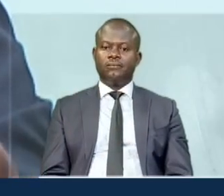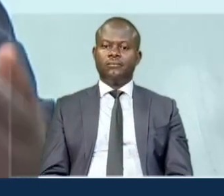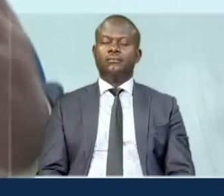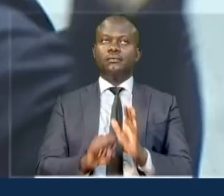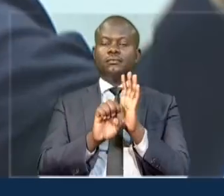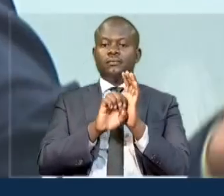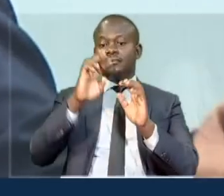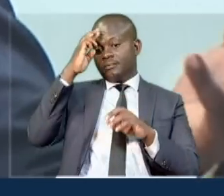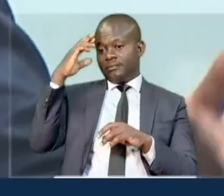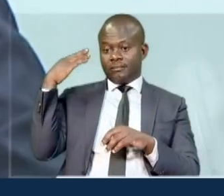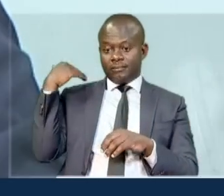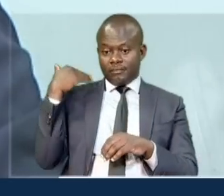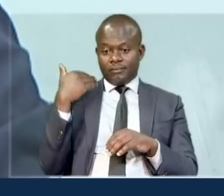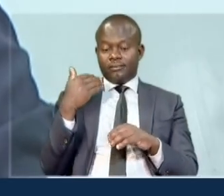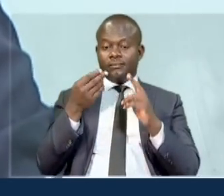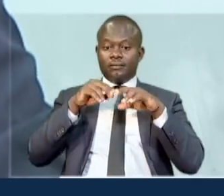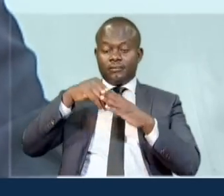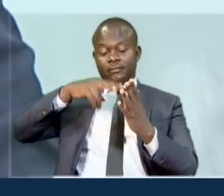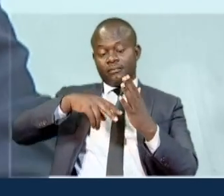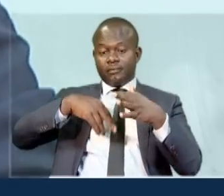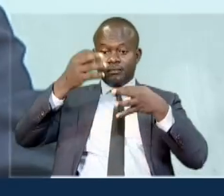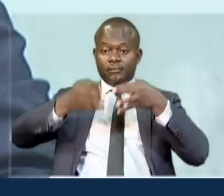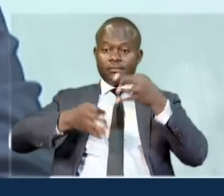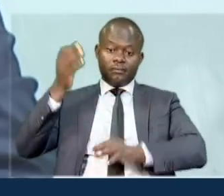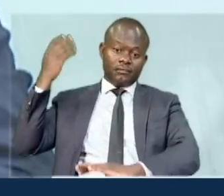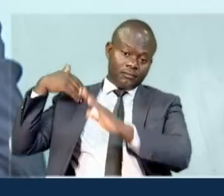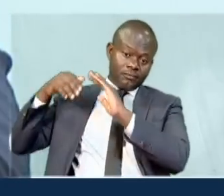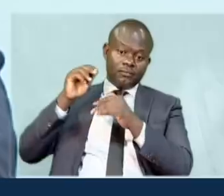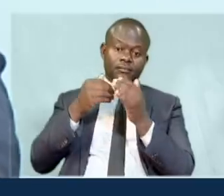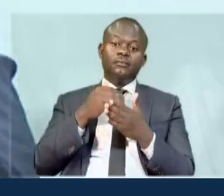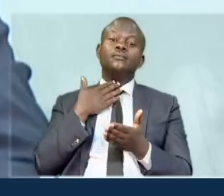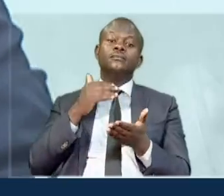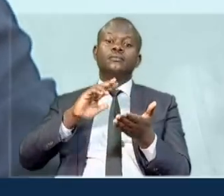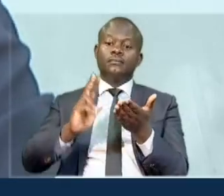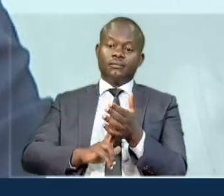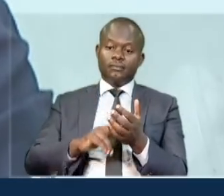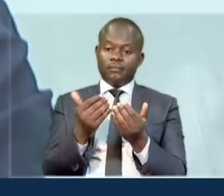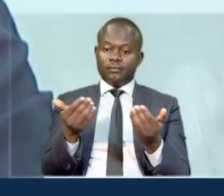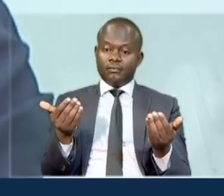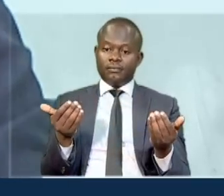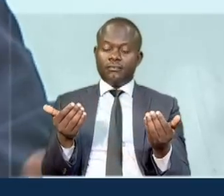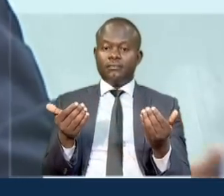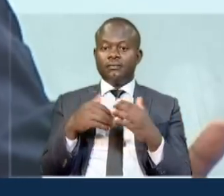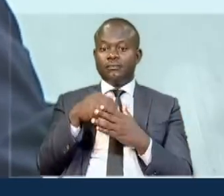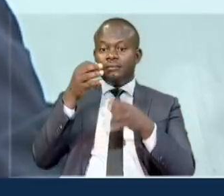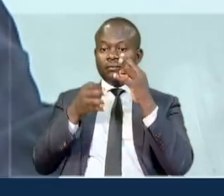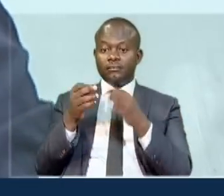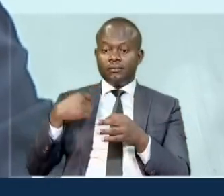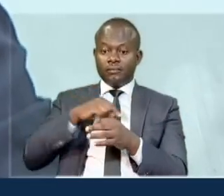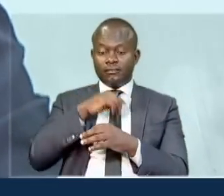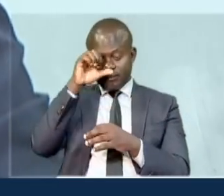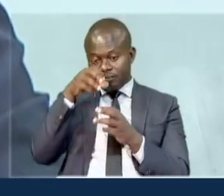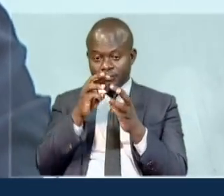nk'urugero rwagize kubaho kera nabisomye mu rubanza rwa kera ari abantu bashaka kugira ngo hemezwe umwana mu rubanza umucamanza